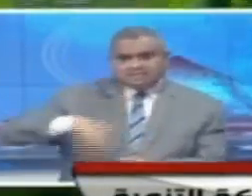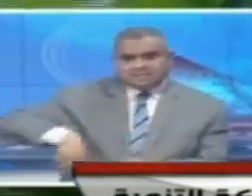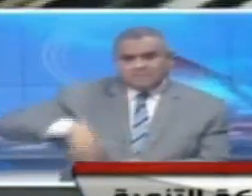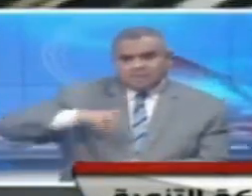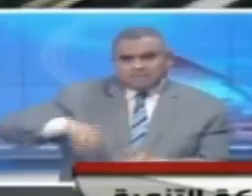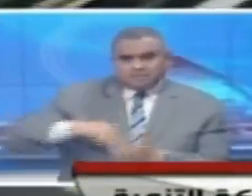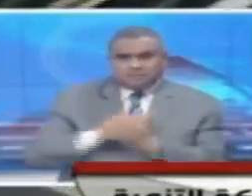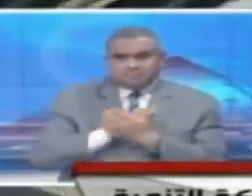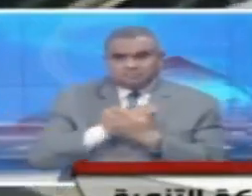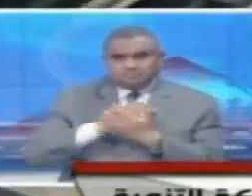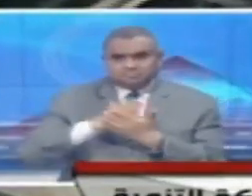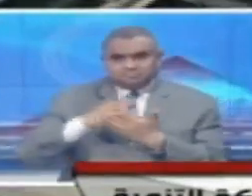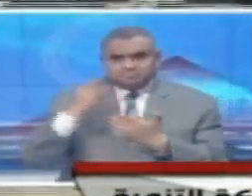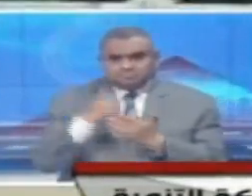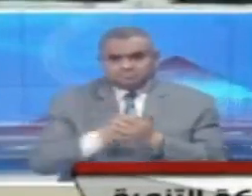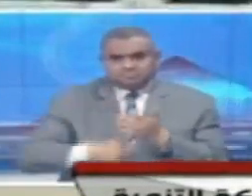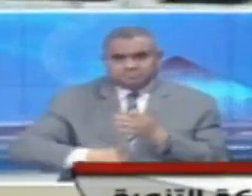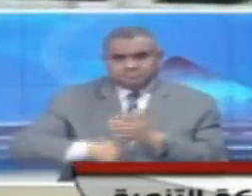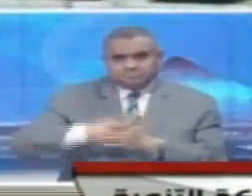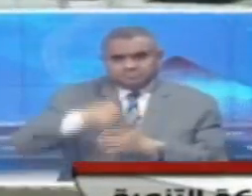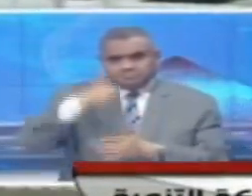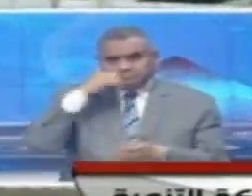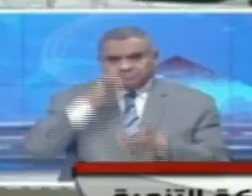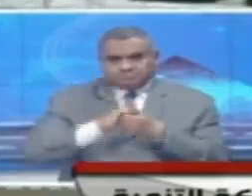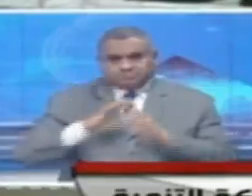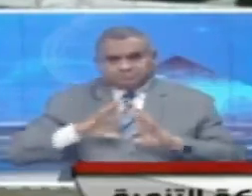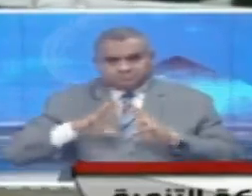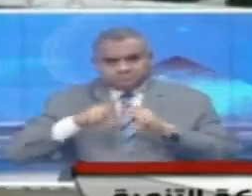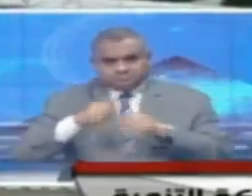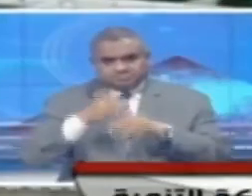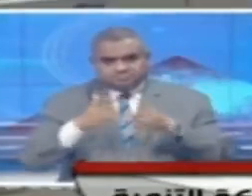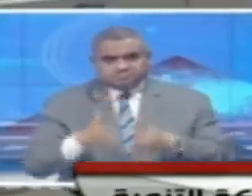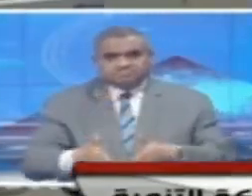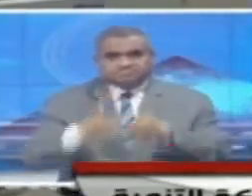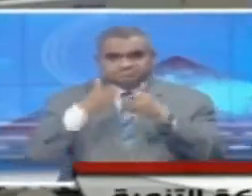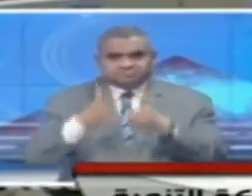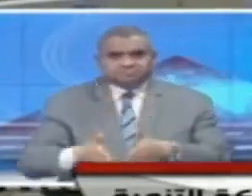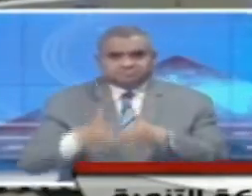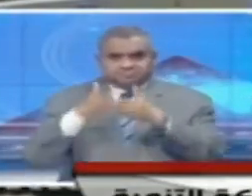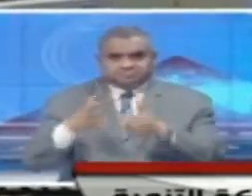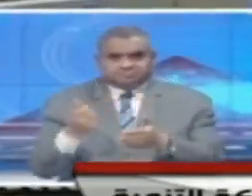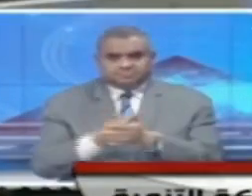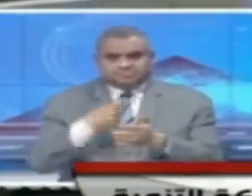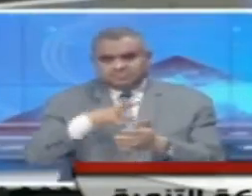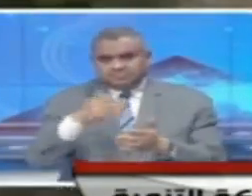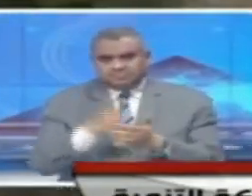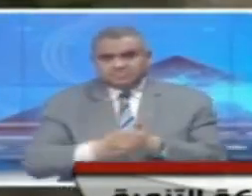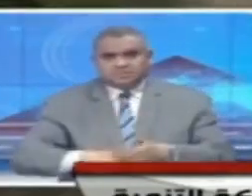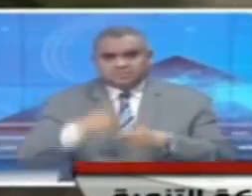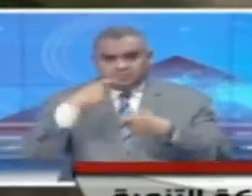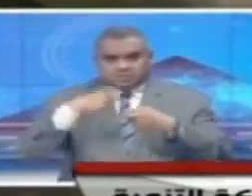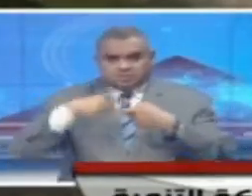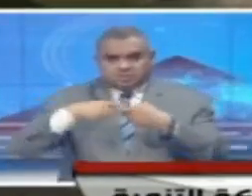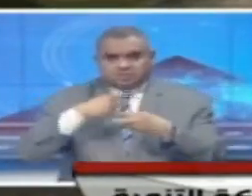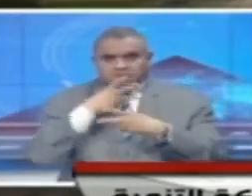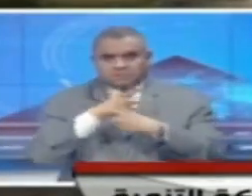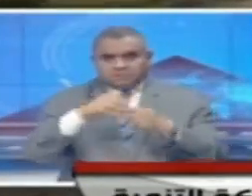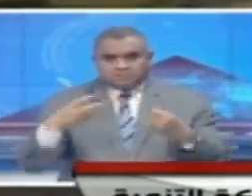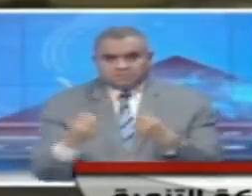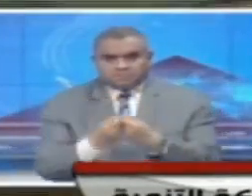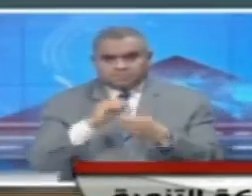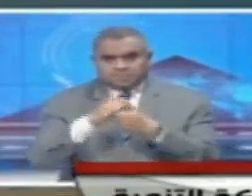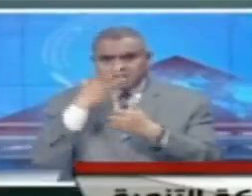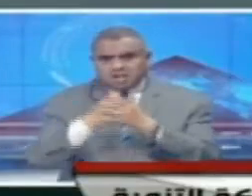فيها من المد العمراني والتطوير للبنية التحتية ووسائل الاتصال الحديثة مع